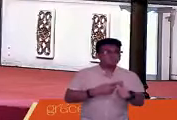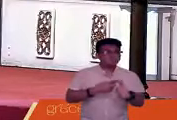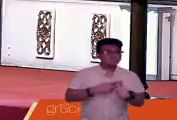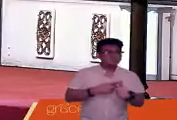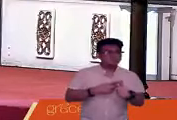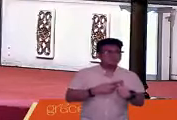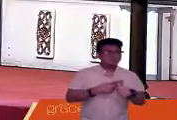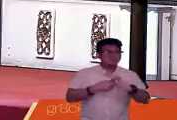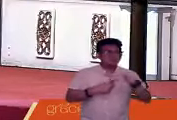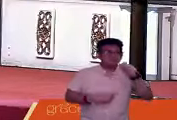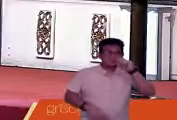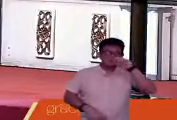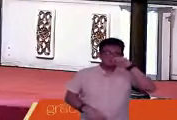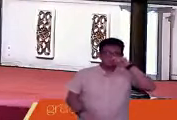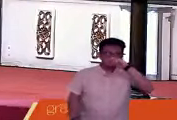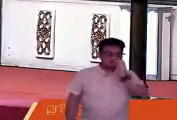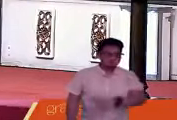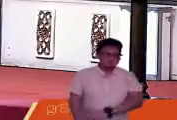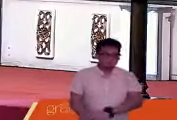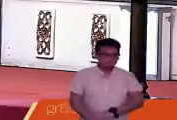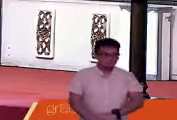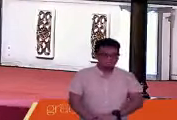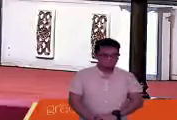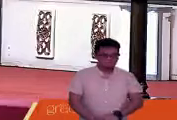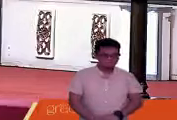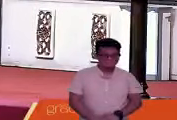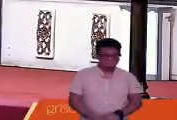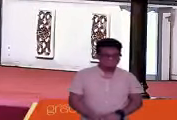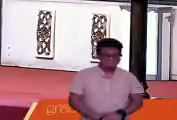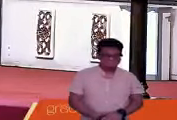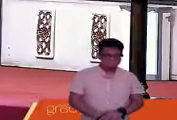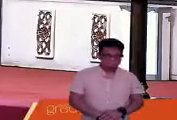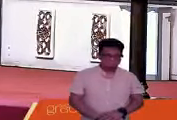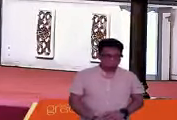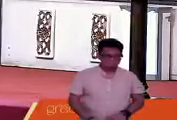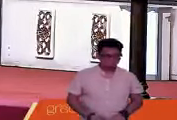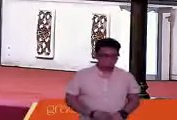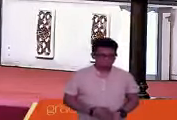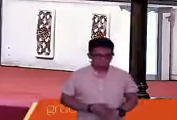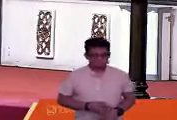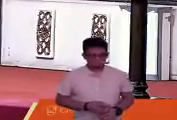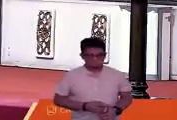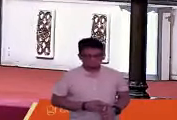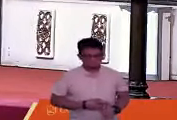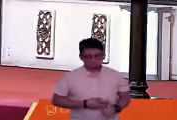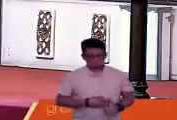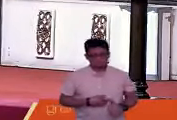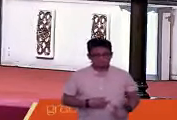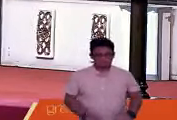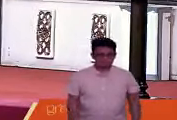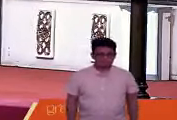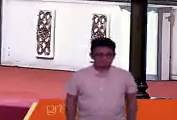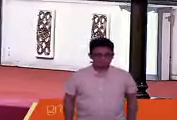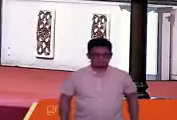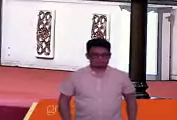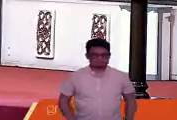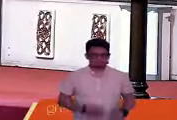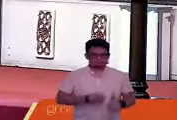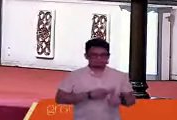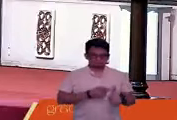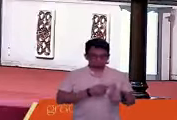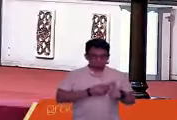Nabi tayo nagwali mo itong mga kaigsunan. Ako, ang akong wali karon aron maintindihan ninyo, place.